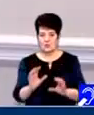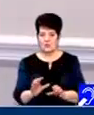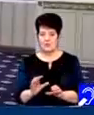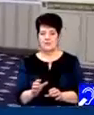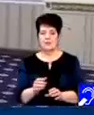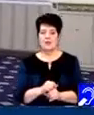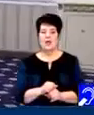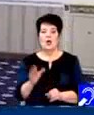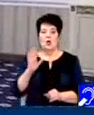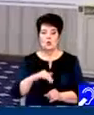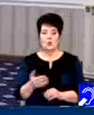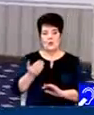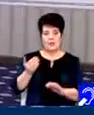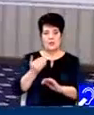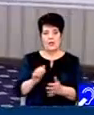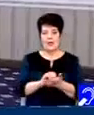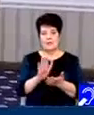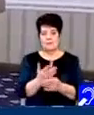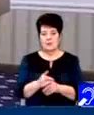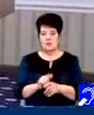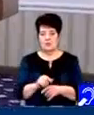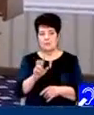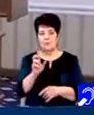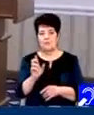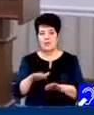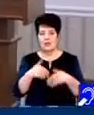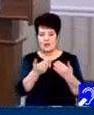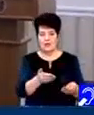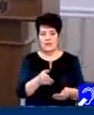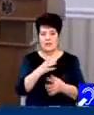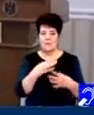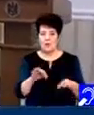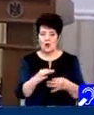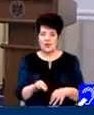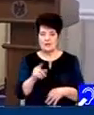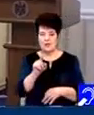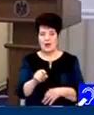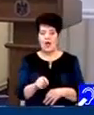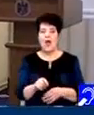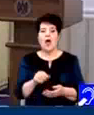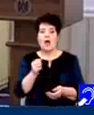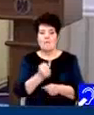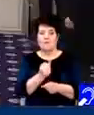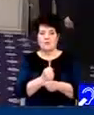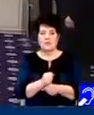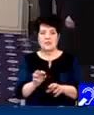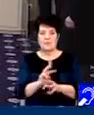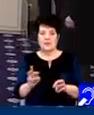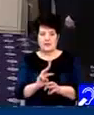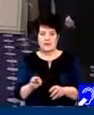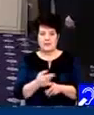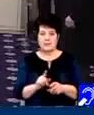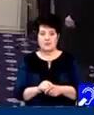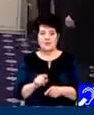legile țării. După ce anterior respingea pe bandă rulantă candidaturile democraților la funcțiile de miniștri și era suspendat pentru